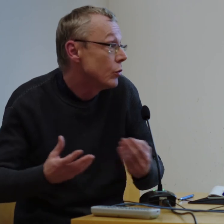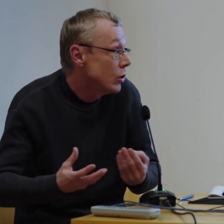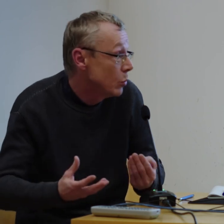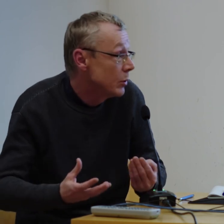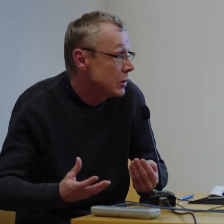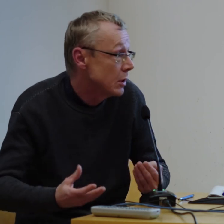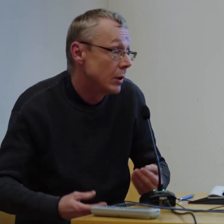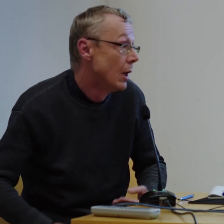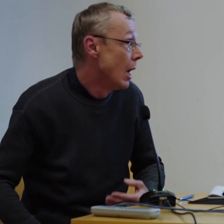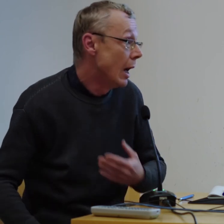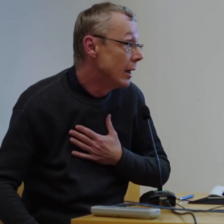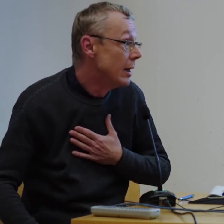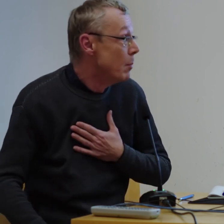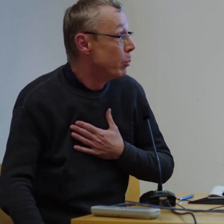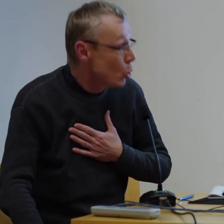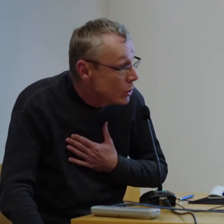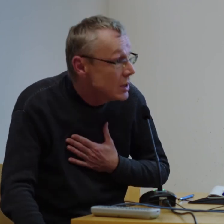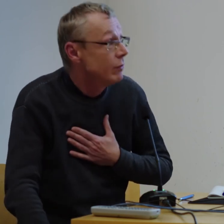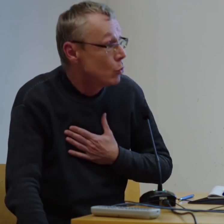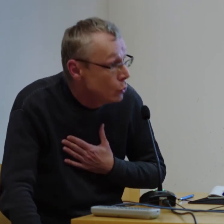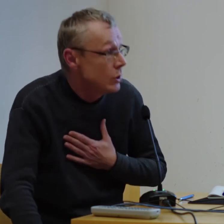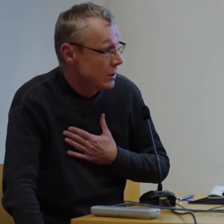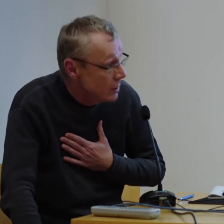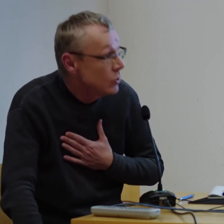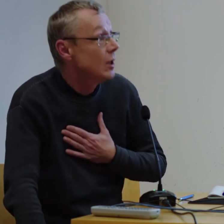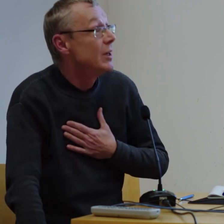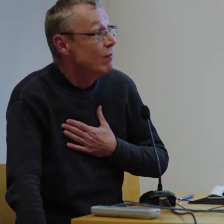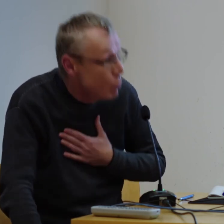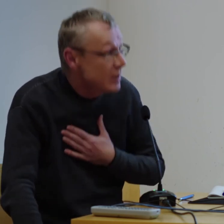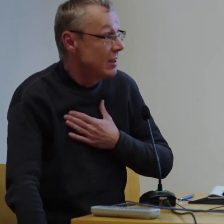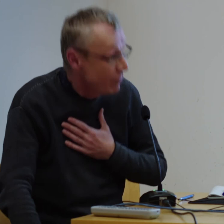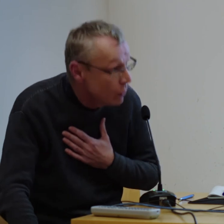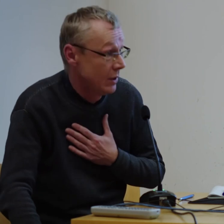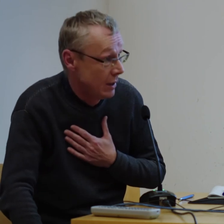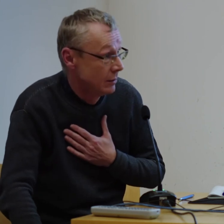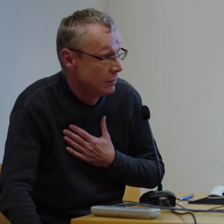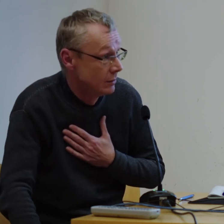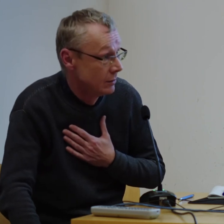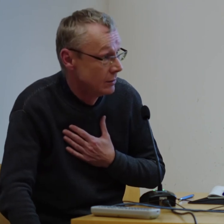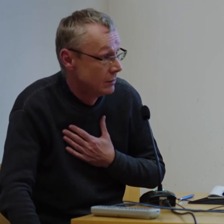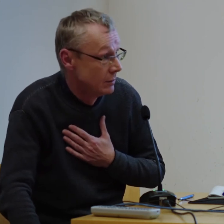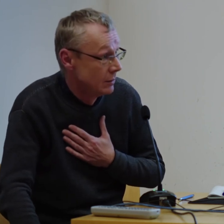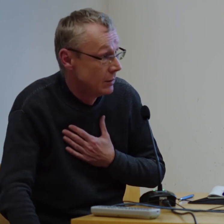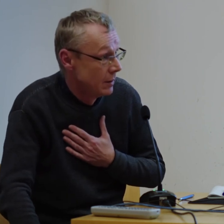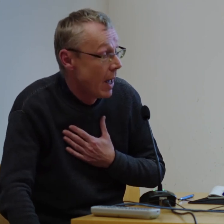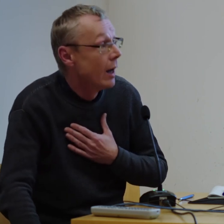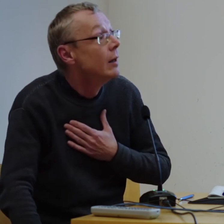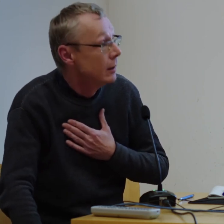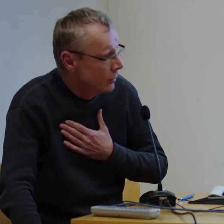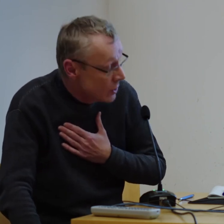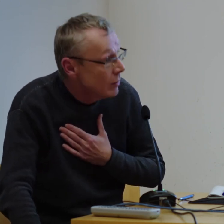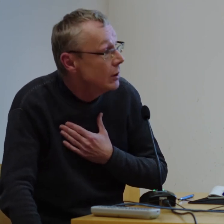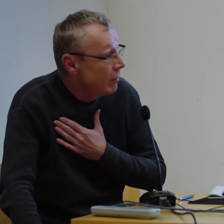ostatně, to si všichni měli představit. Ale produkce v kulturní instituci tam není vůbec definovaná.